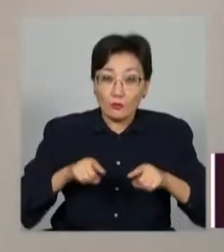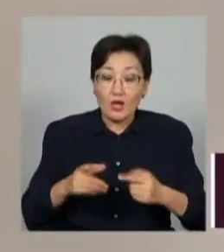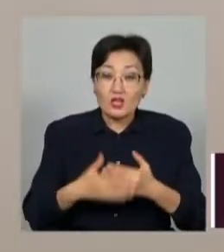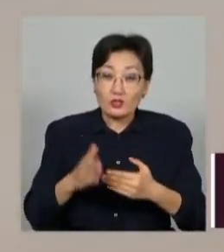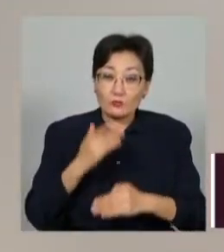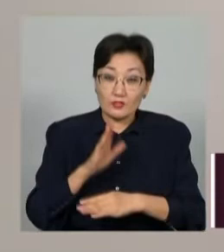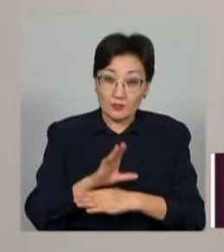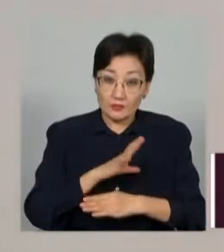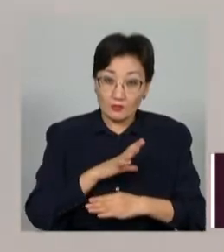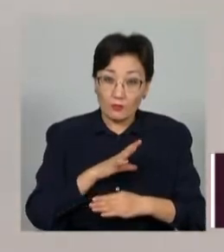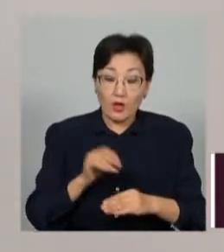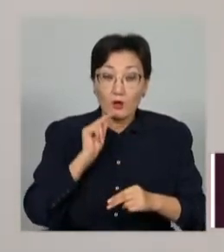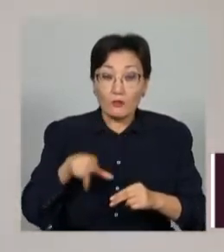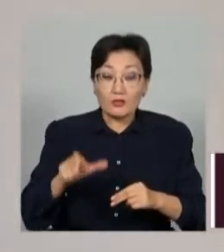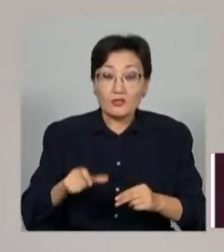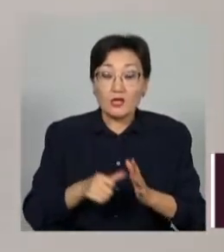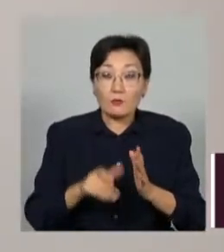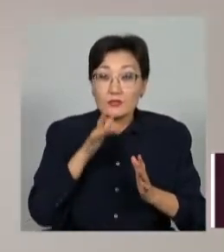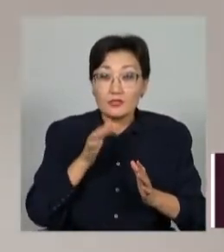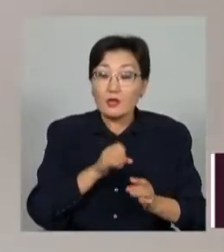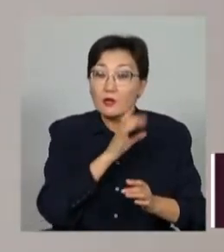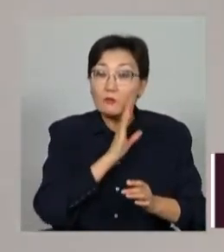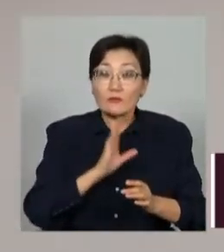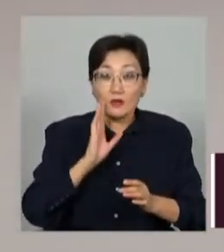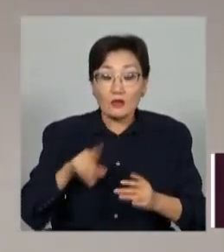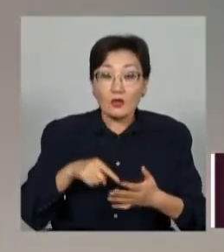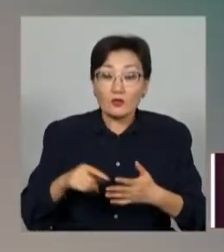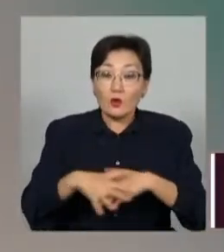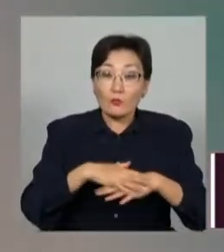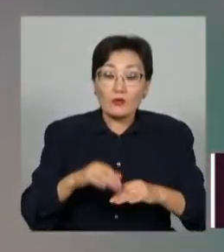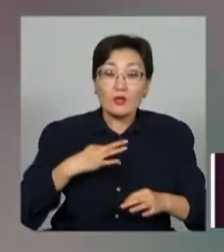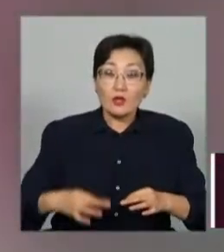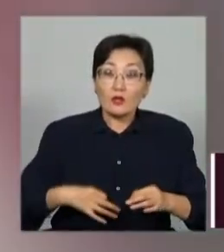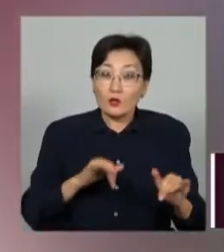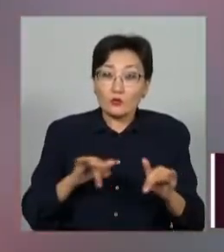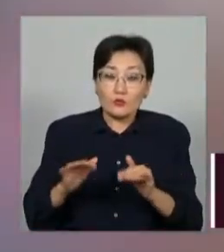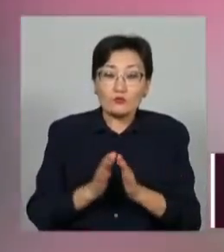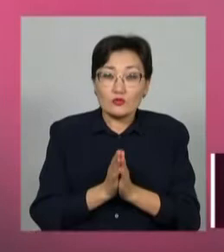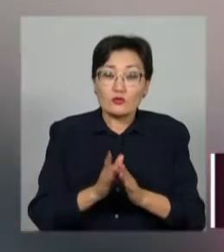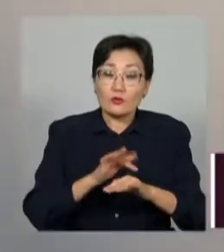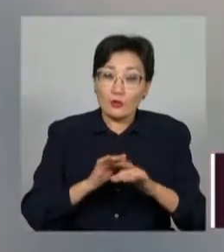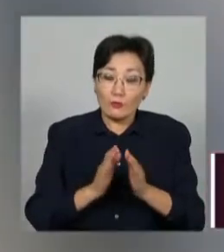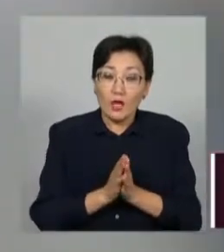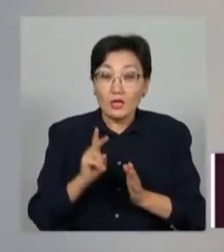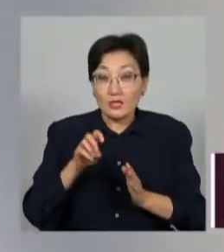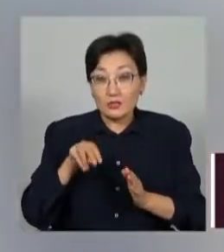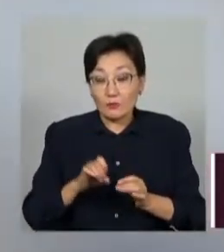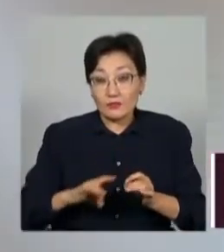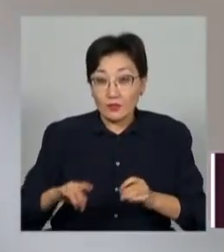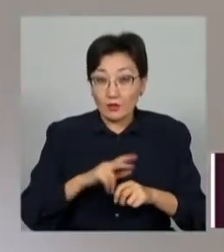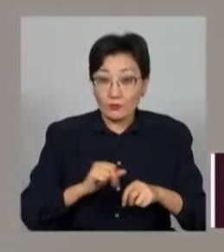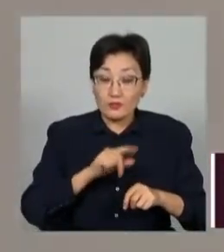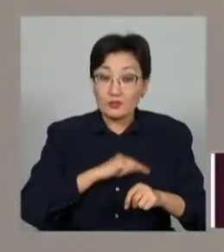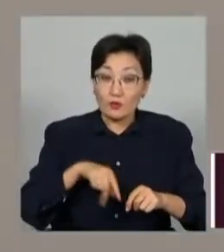жазалауды тапсырған болатын. Күдіктінің 60 жастағы анасы қала тұрғындарынан ұлының әрекеті үшін кешірім сұрады. Қаратал ауданының полиция